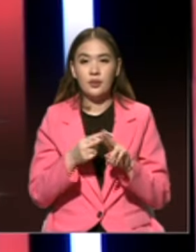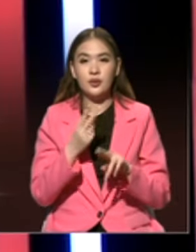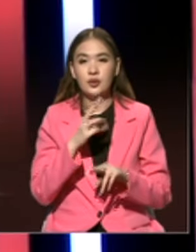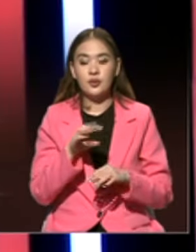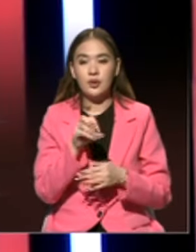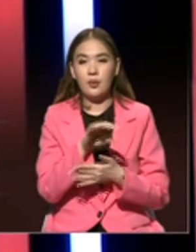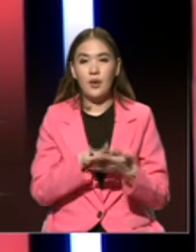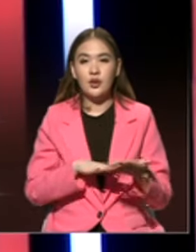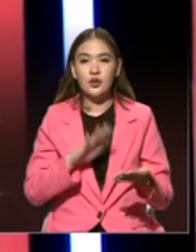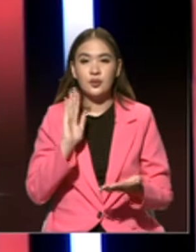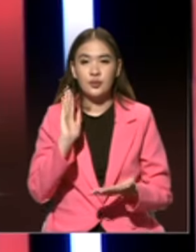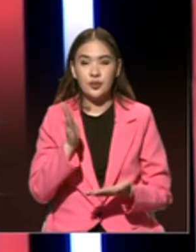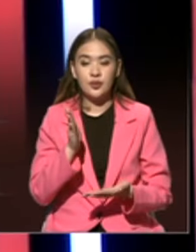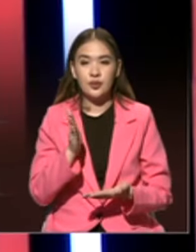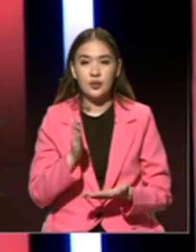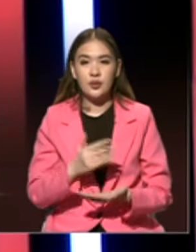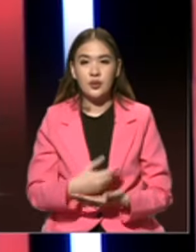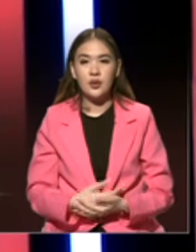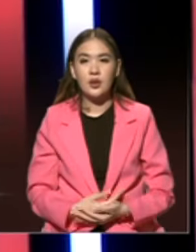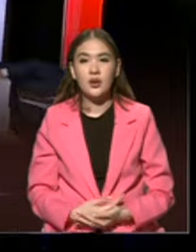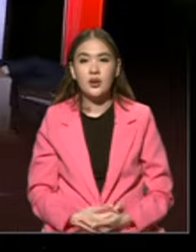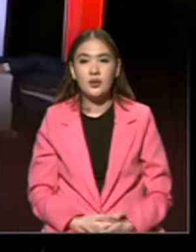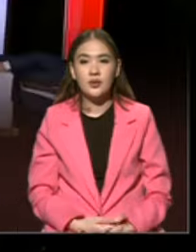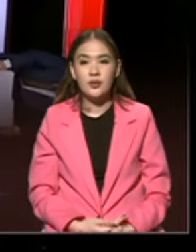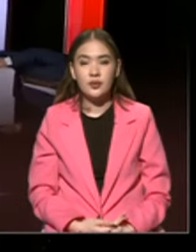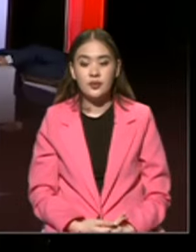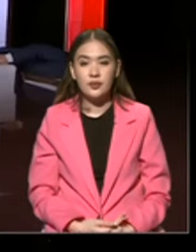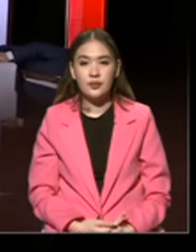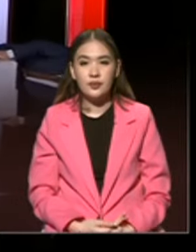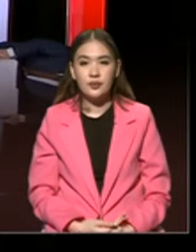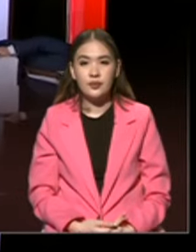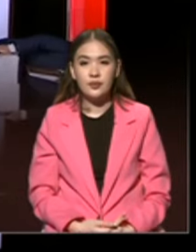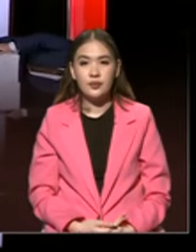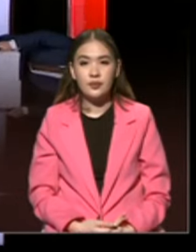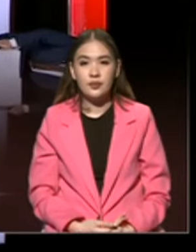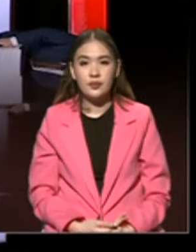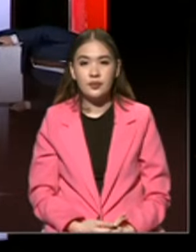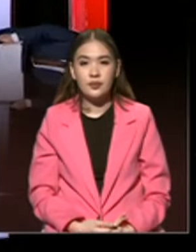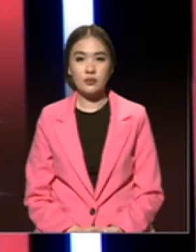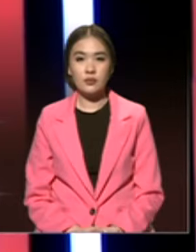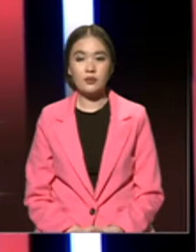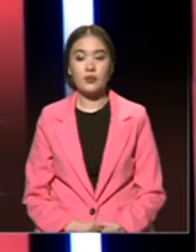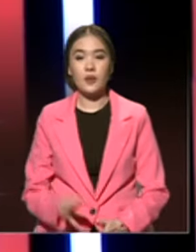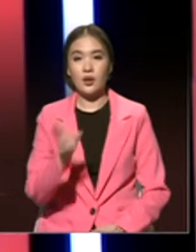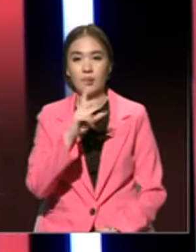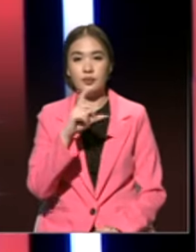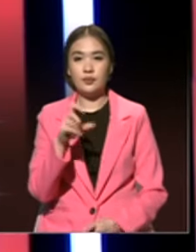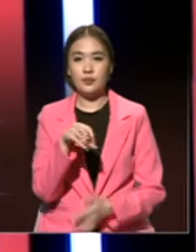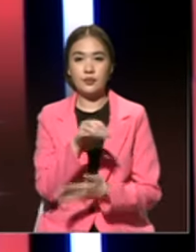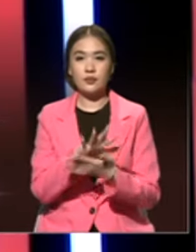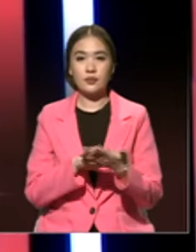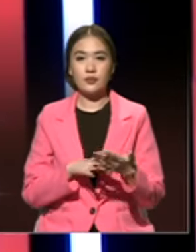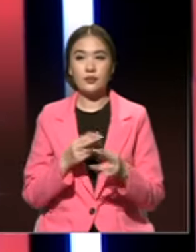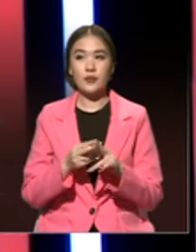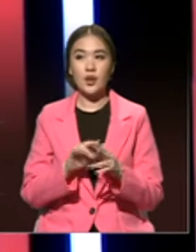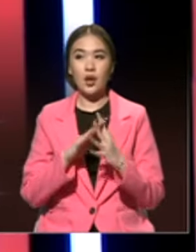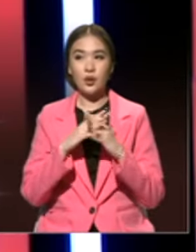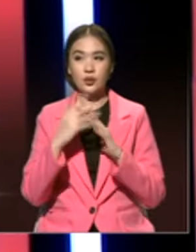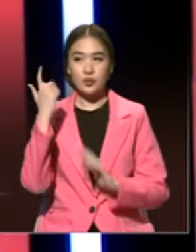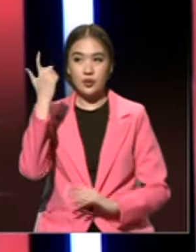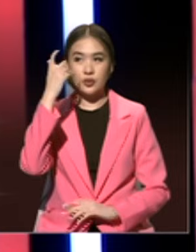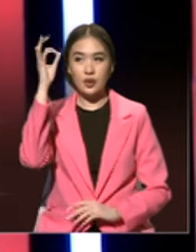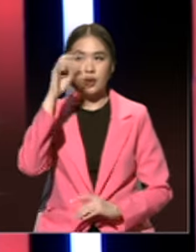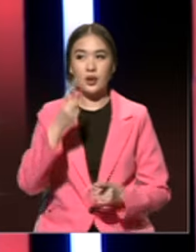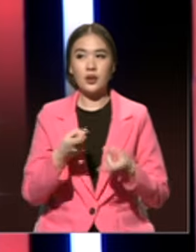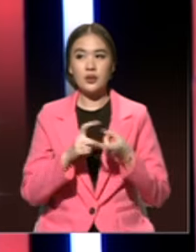кейін жалғастырайықшы. Айтары бар сияқты, иә? Манат Мырзаның айтары бар сияқты. Үзілістен кейін жалғастырамыз. Эфирдеміз, қымбатты көрермен. Ауыл шаруашылығына